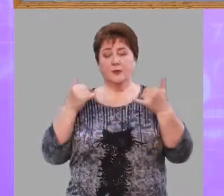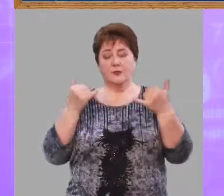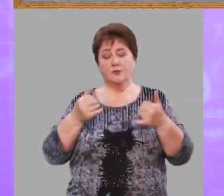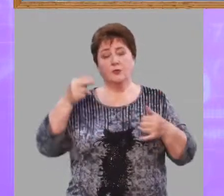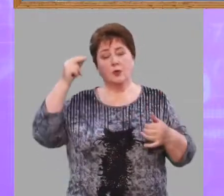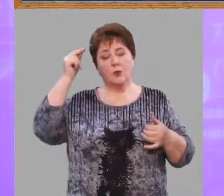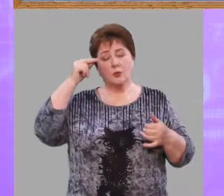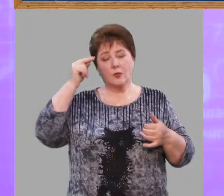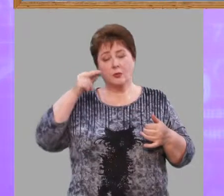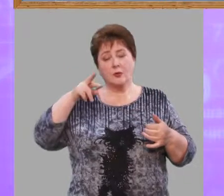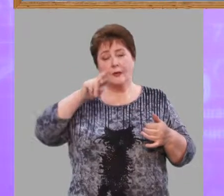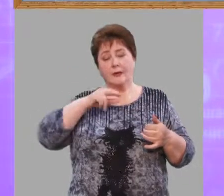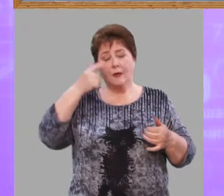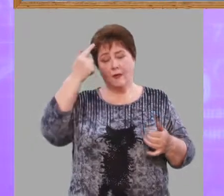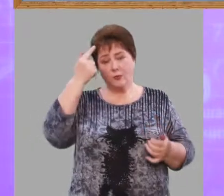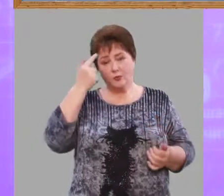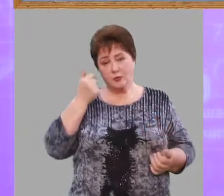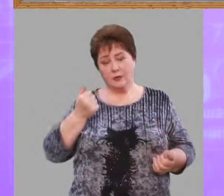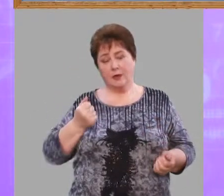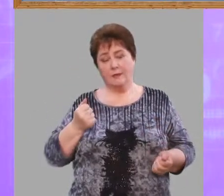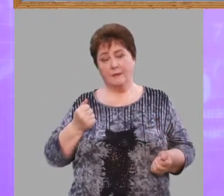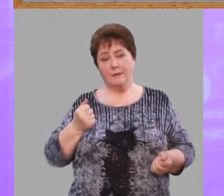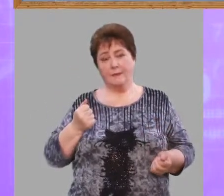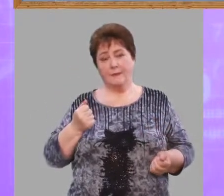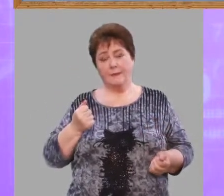Сегодня на уроке я узнал.